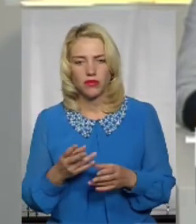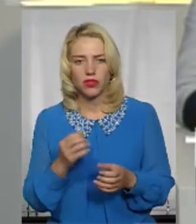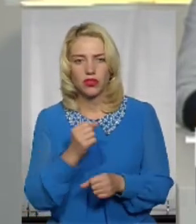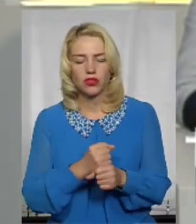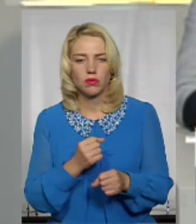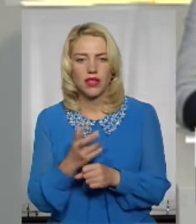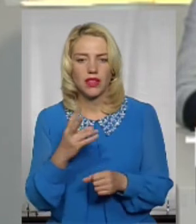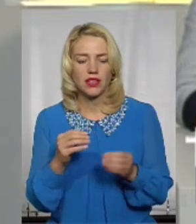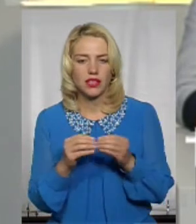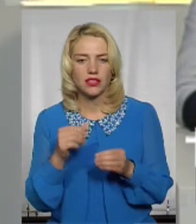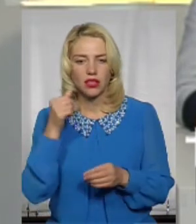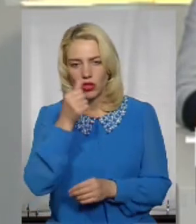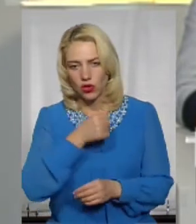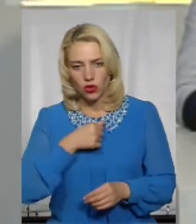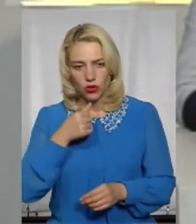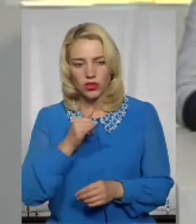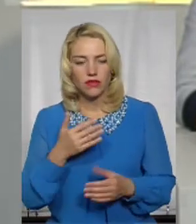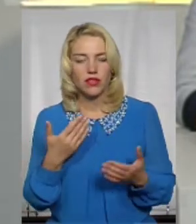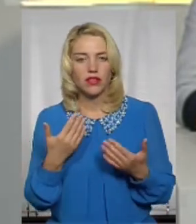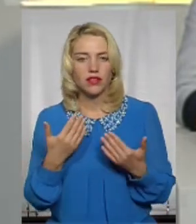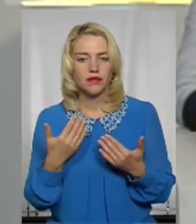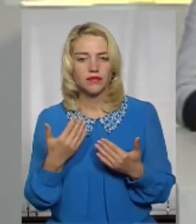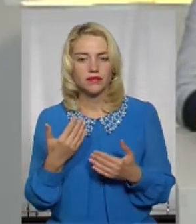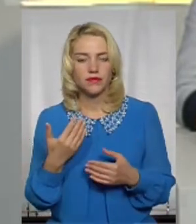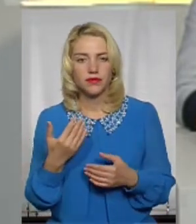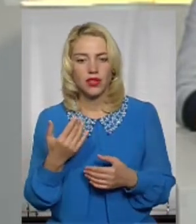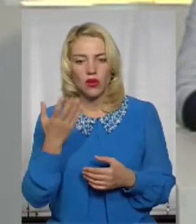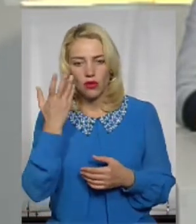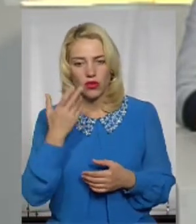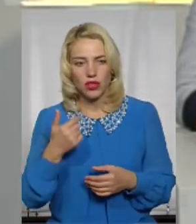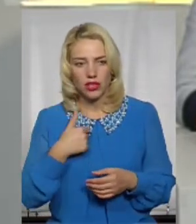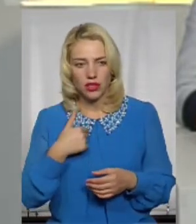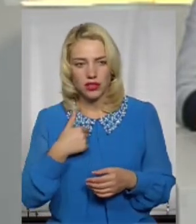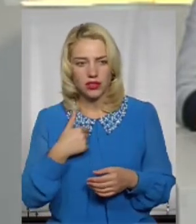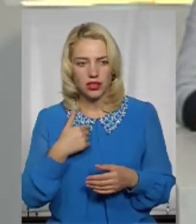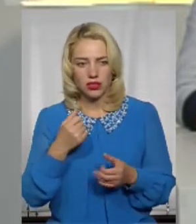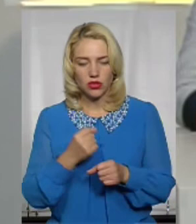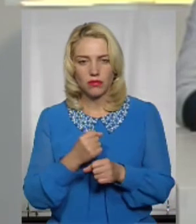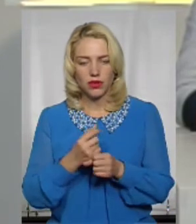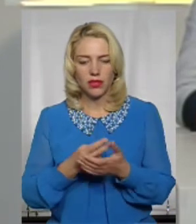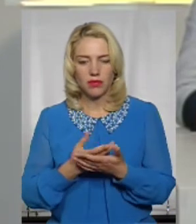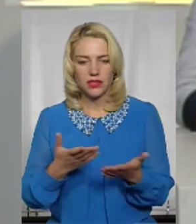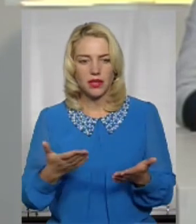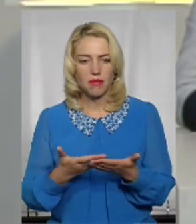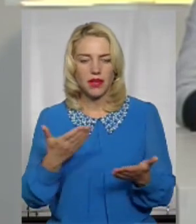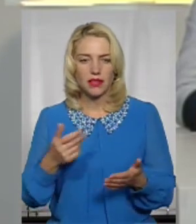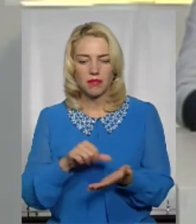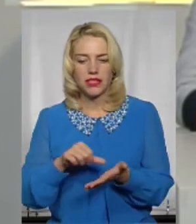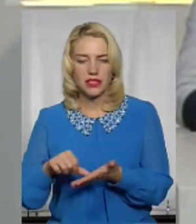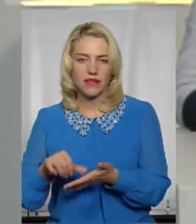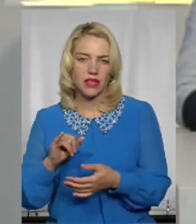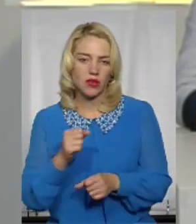на 10 років, і от практично, коли я зробила презентацію перед представниками, а